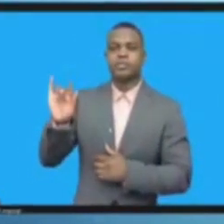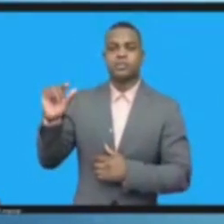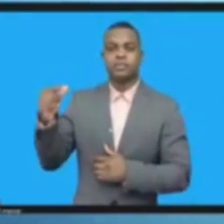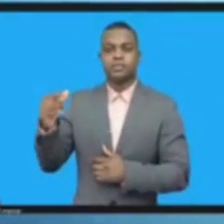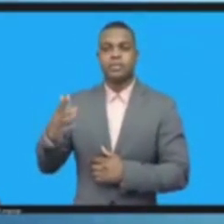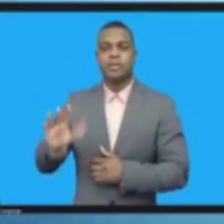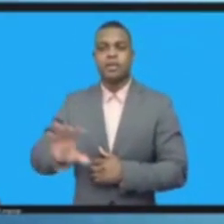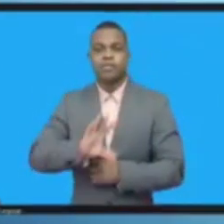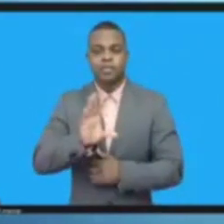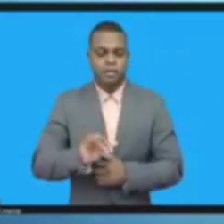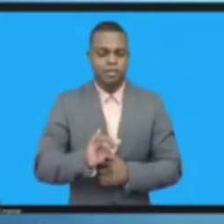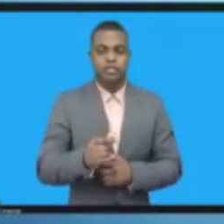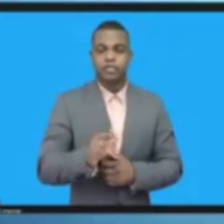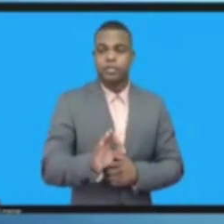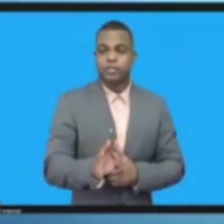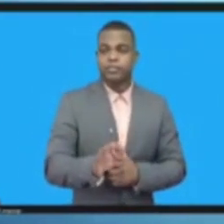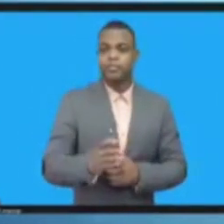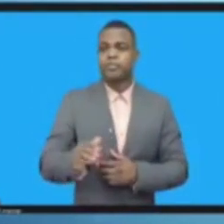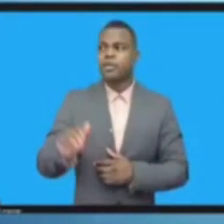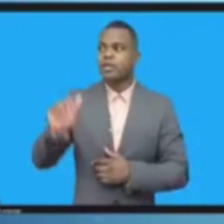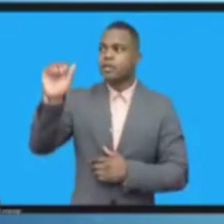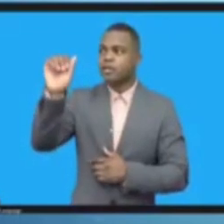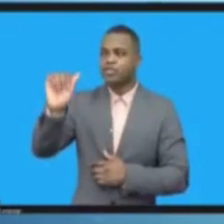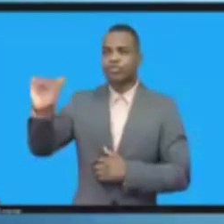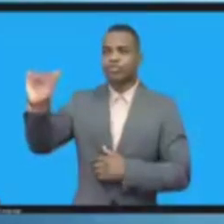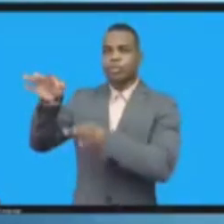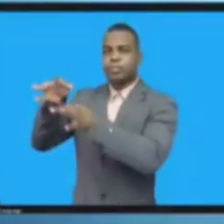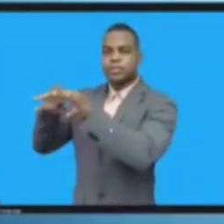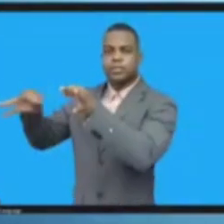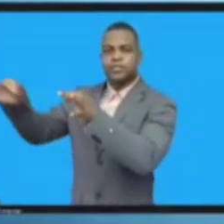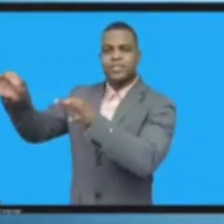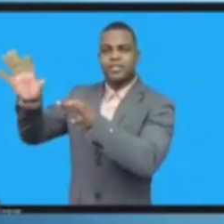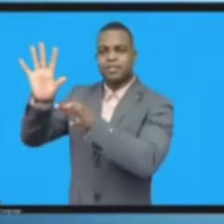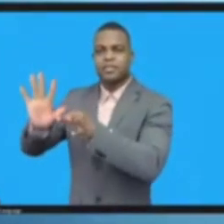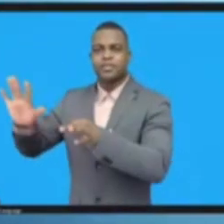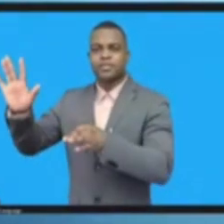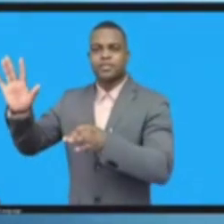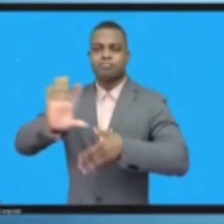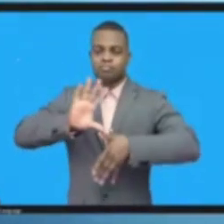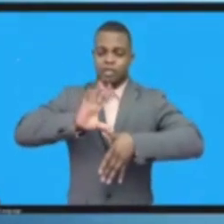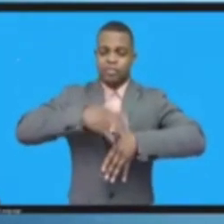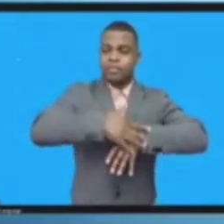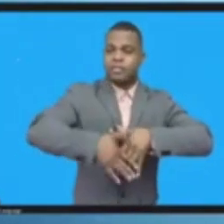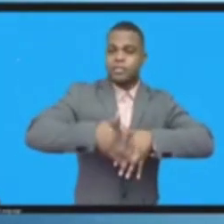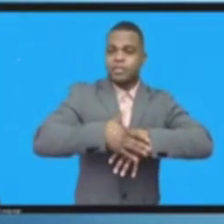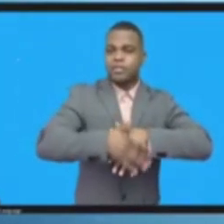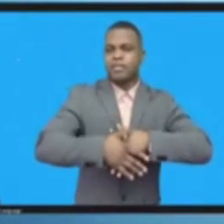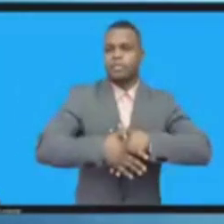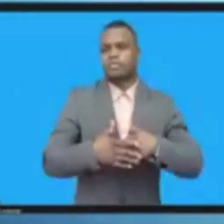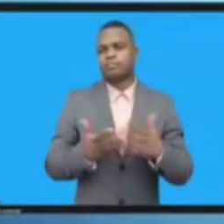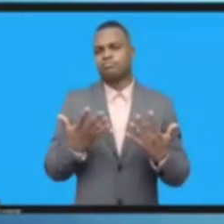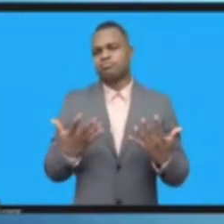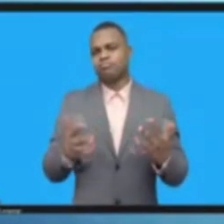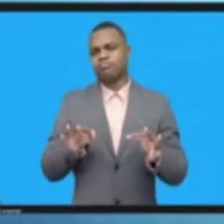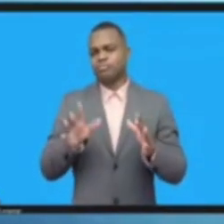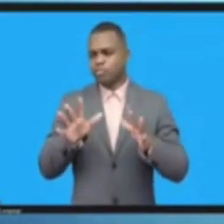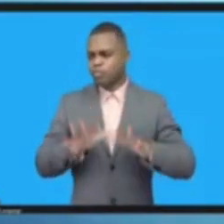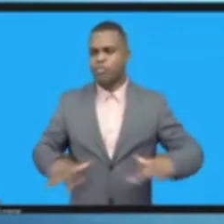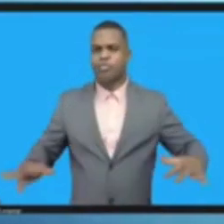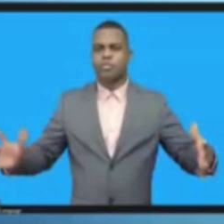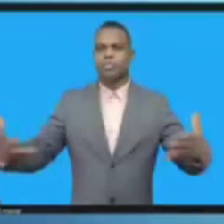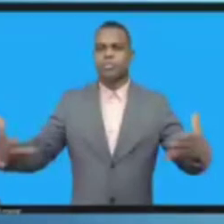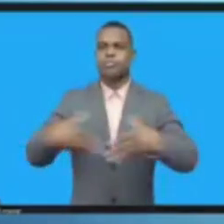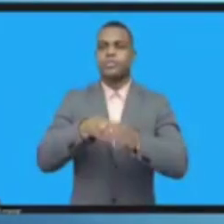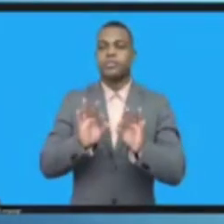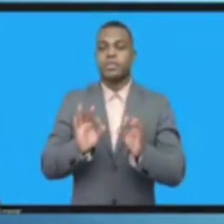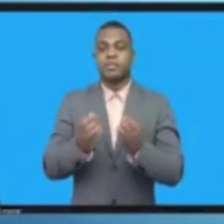est global. On va parler aujourd'hui des opportunités pour la transformation numérique et les mesures qu'il faut prendre